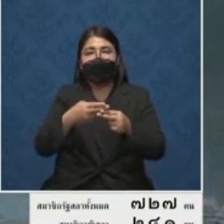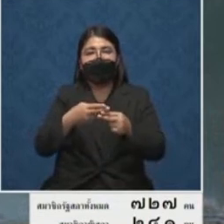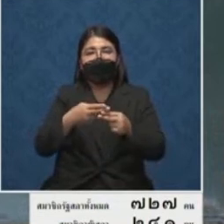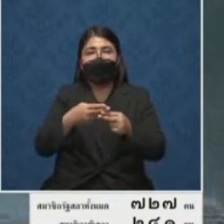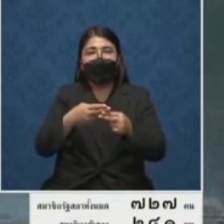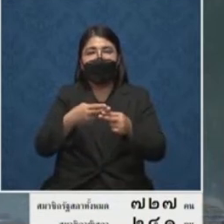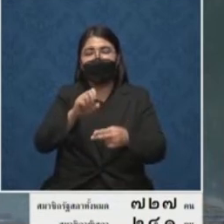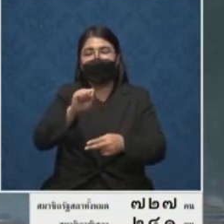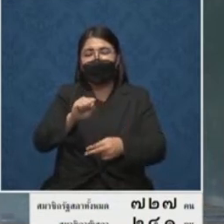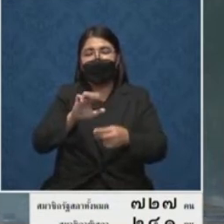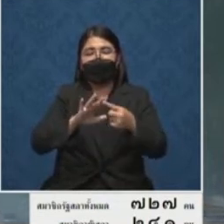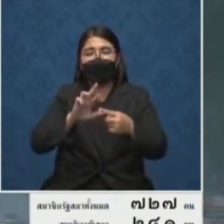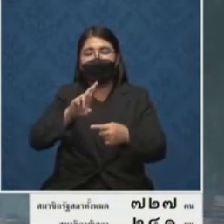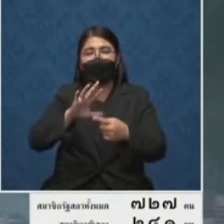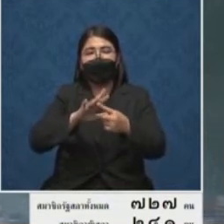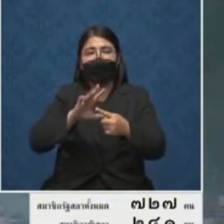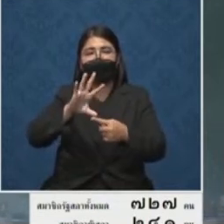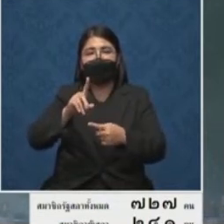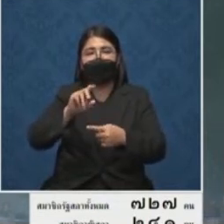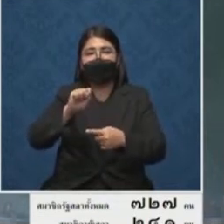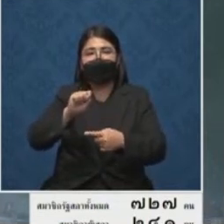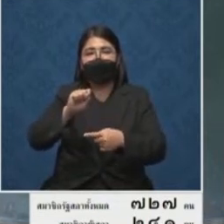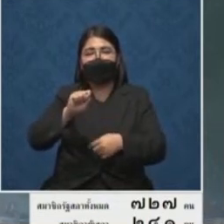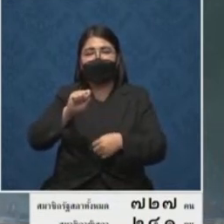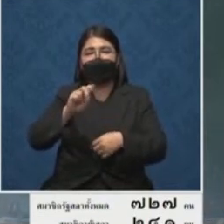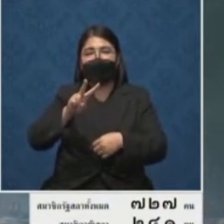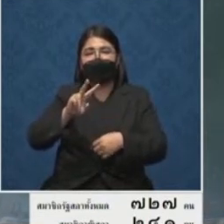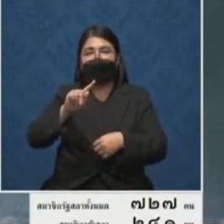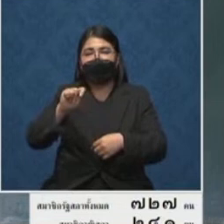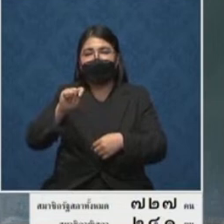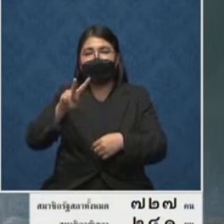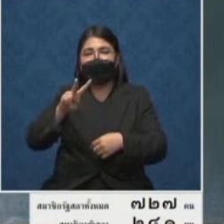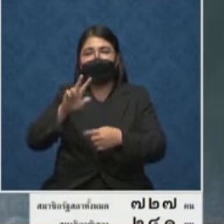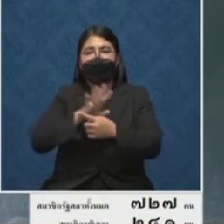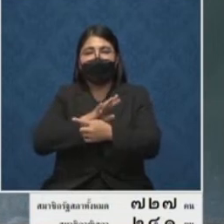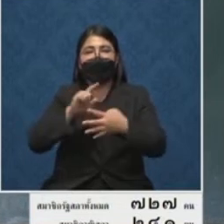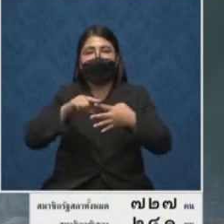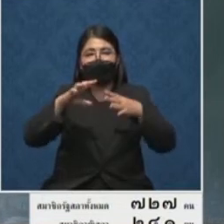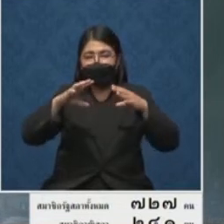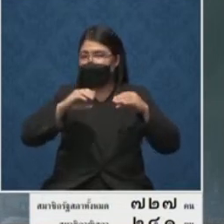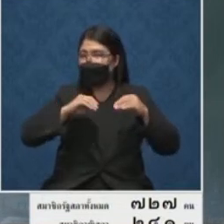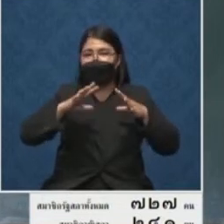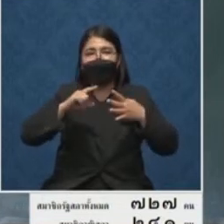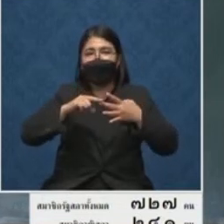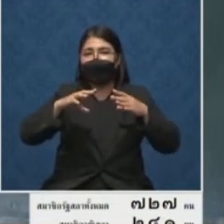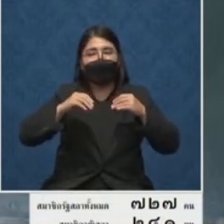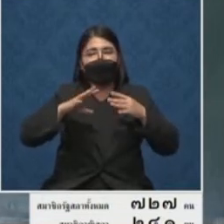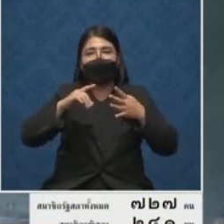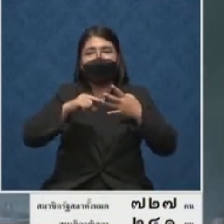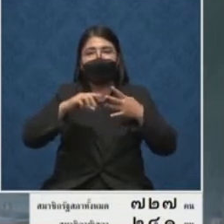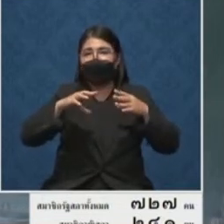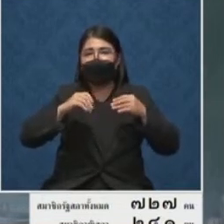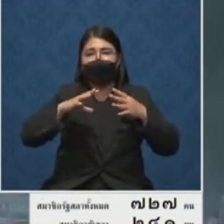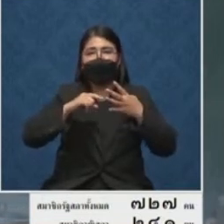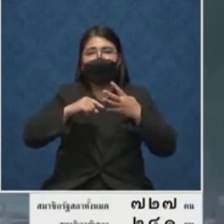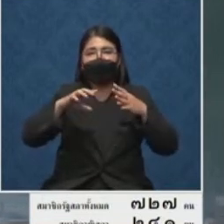632พลเอกสุรเชษฐ์ชัยวงศ ์1ไม่รับหลักการ2ไม่รับหลักการ